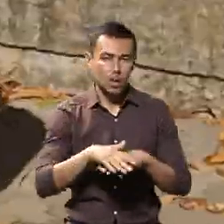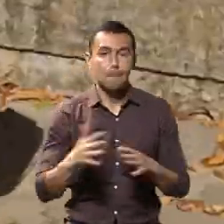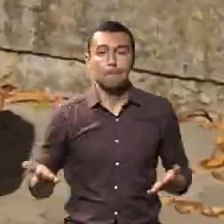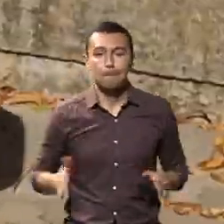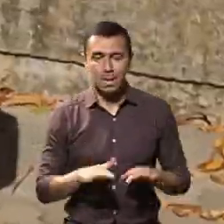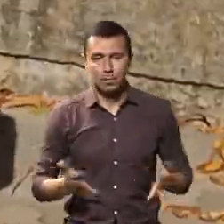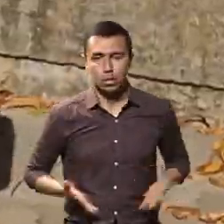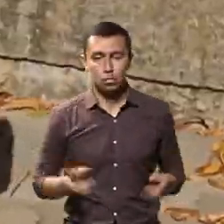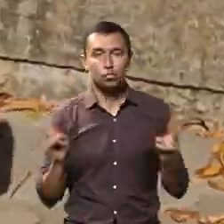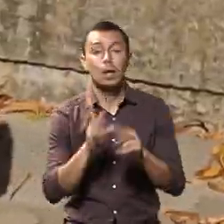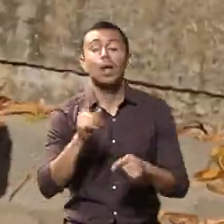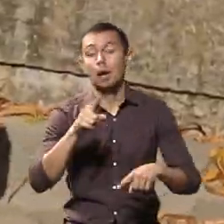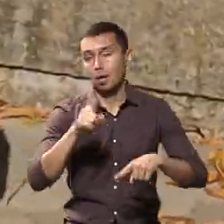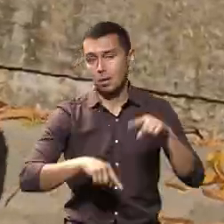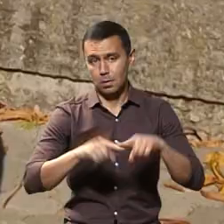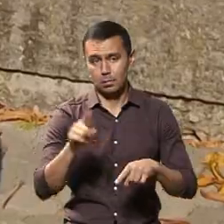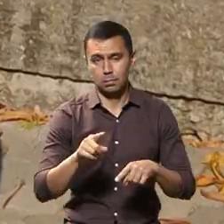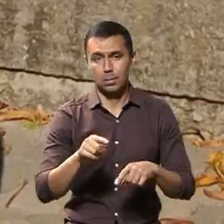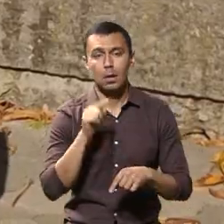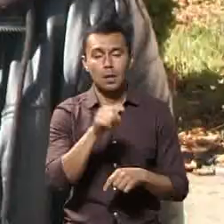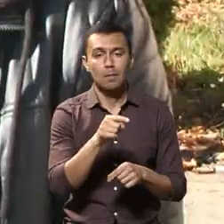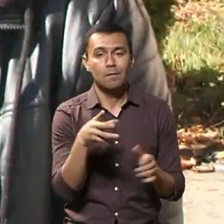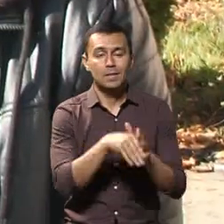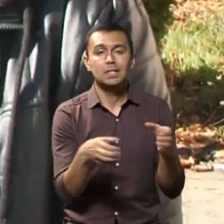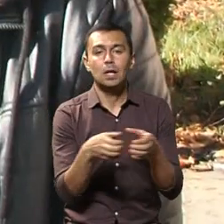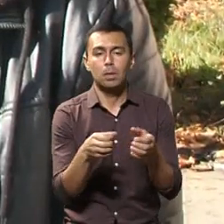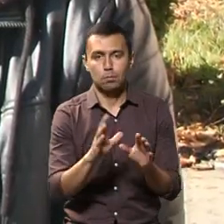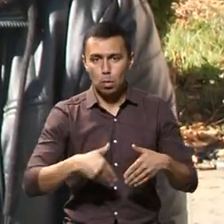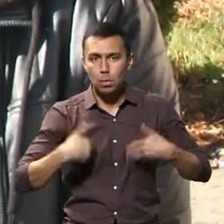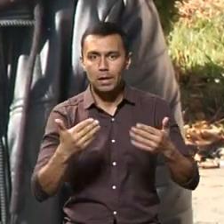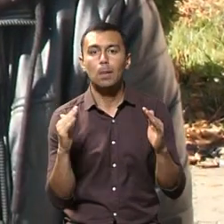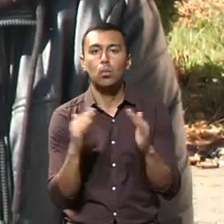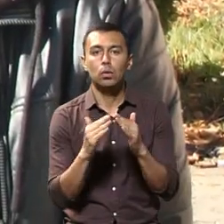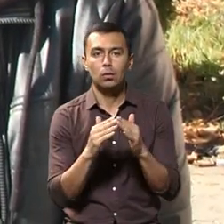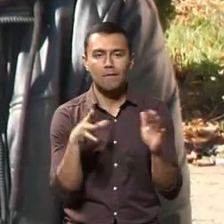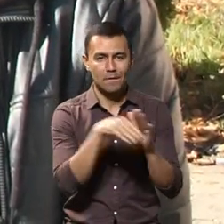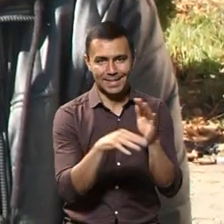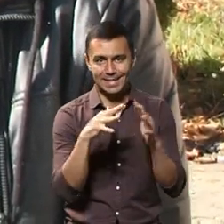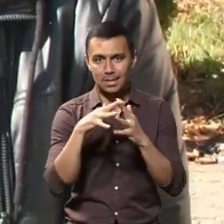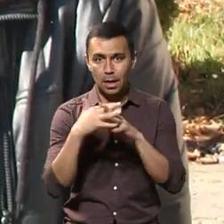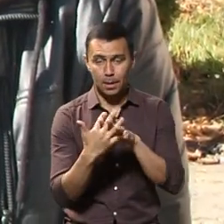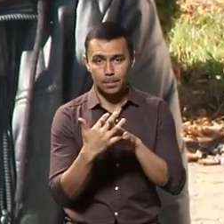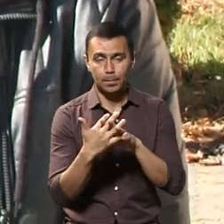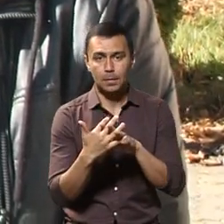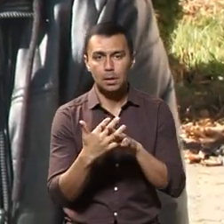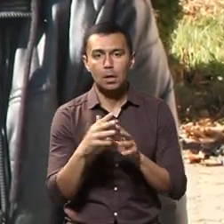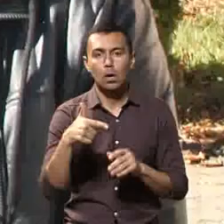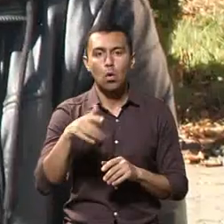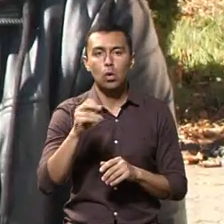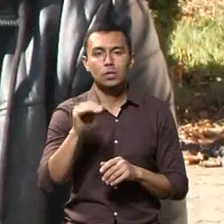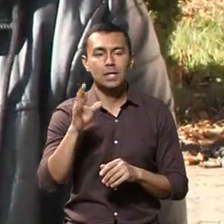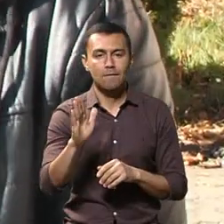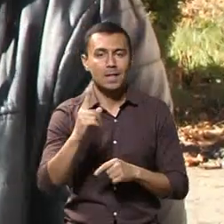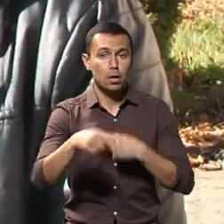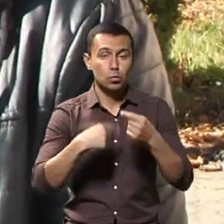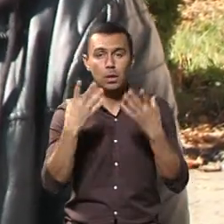жителі зустріли як рідних. Нам в штабі предложили будинок в селі, в Голосків. На